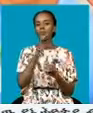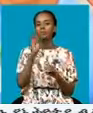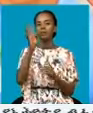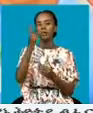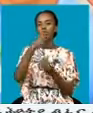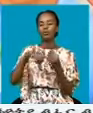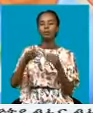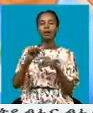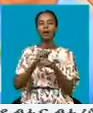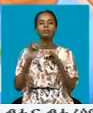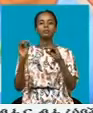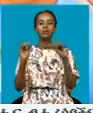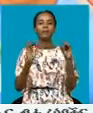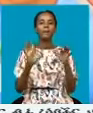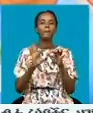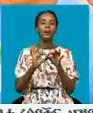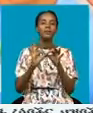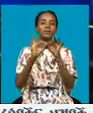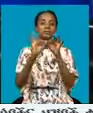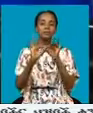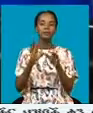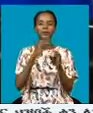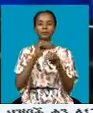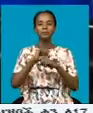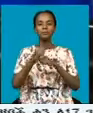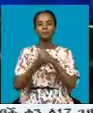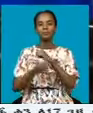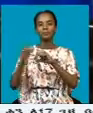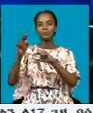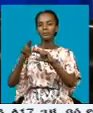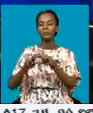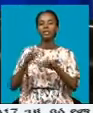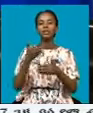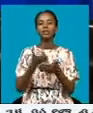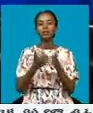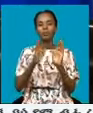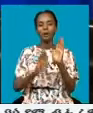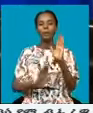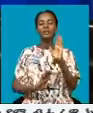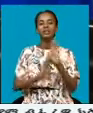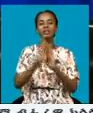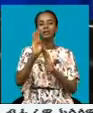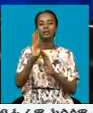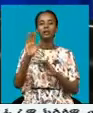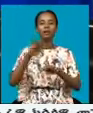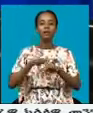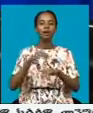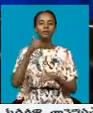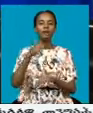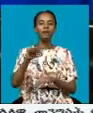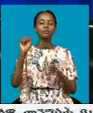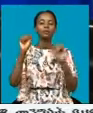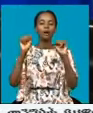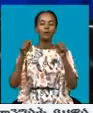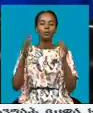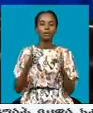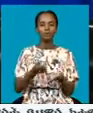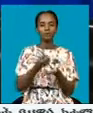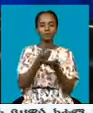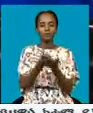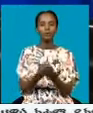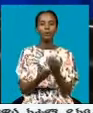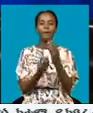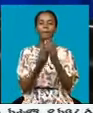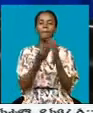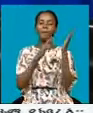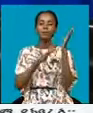تنو لما هبراوي تسسر مسارات متالو إنا إيكونومياوي إدغت لاي يراسو آوانتاوي تسنو ماساد